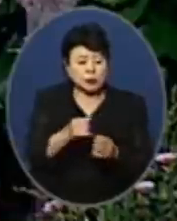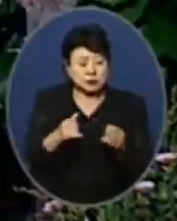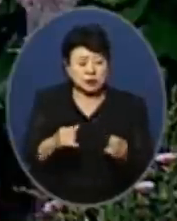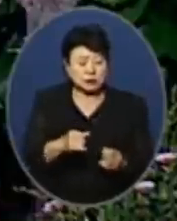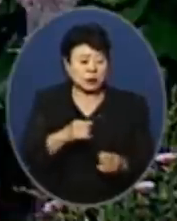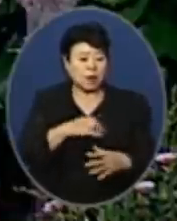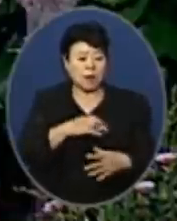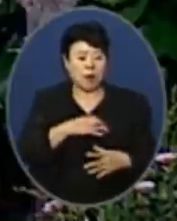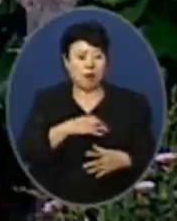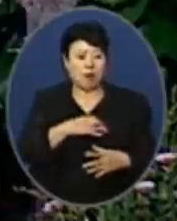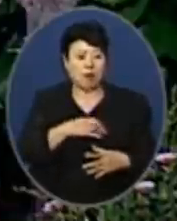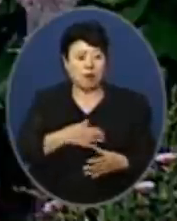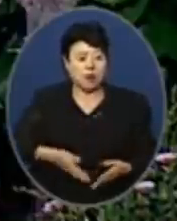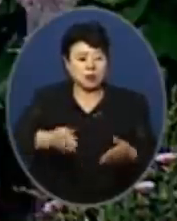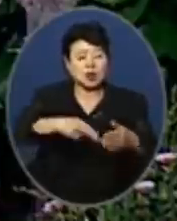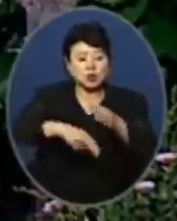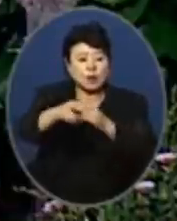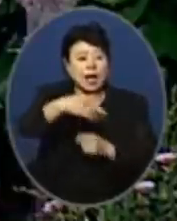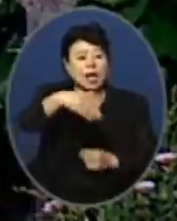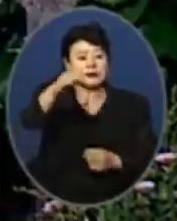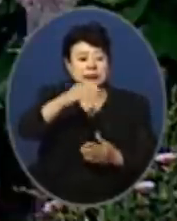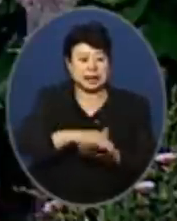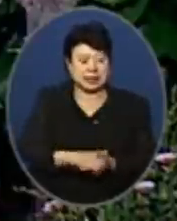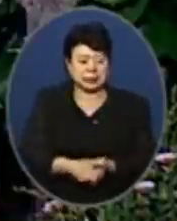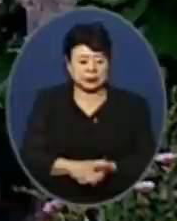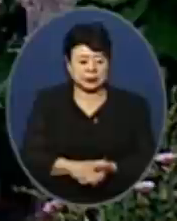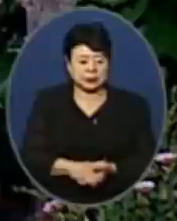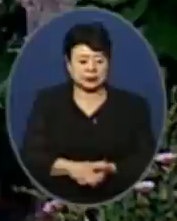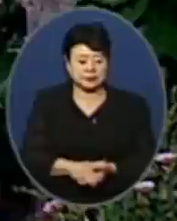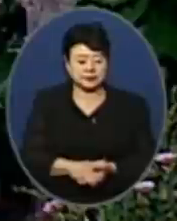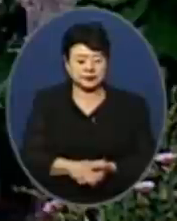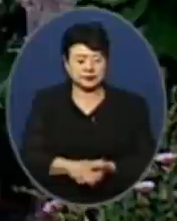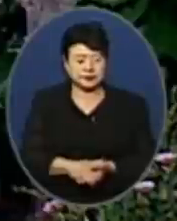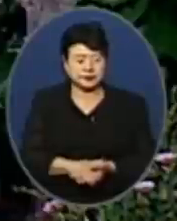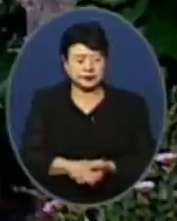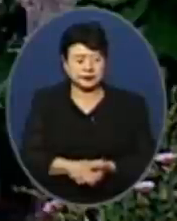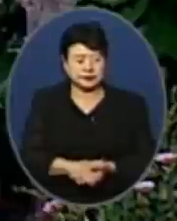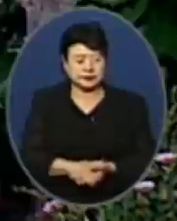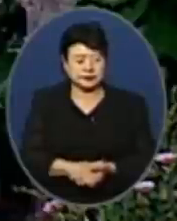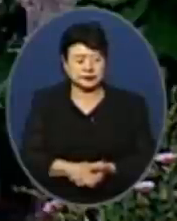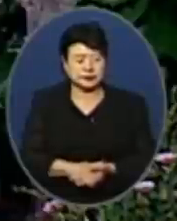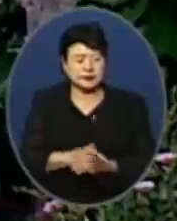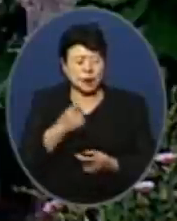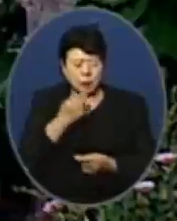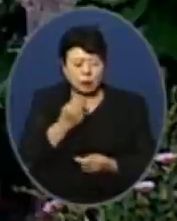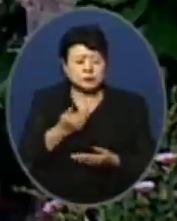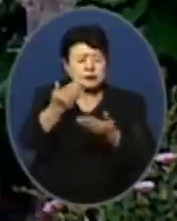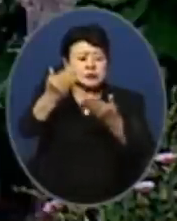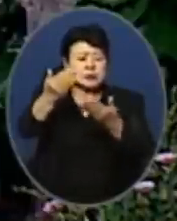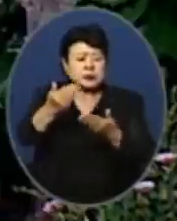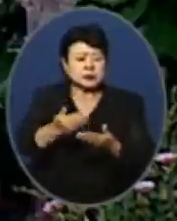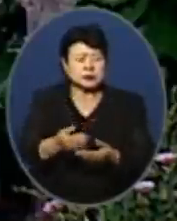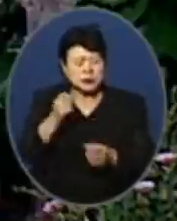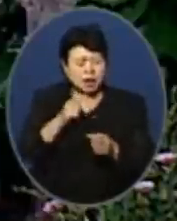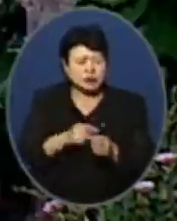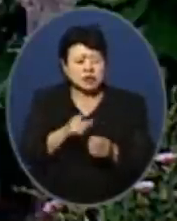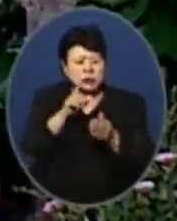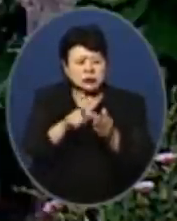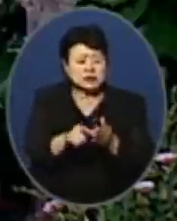겁을 먹고 그 길로 도망을 쳐버립니다. 이처럼 목숨을 건 영적 투쟁을